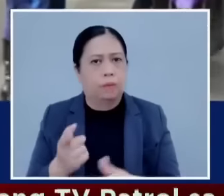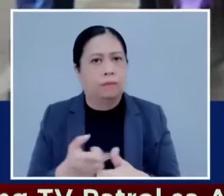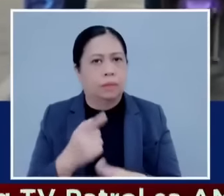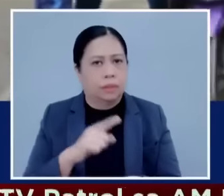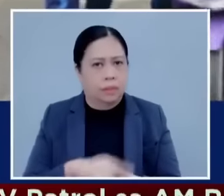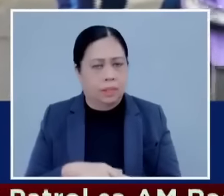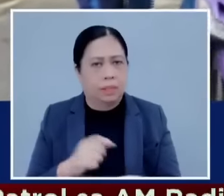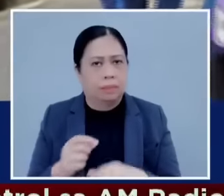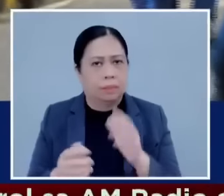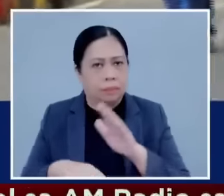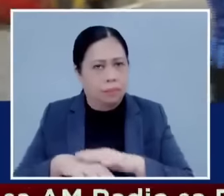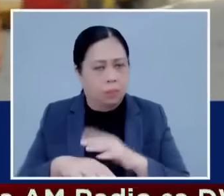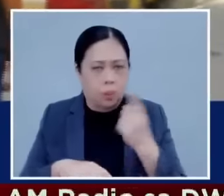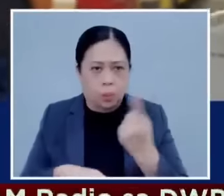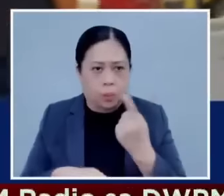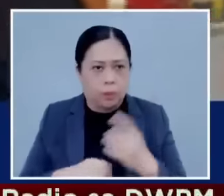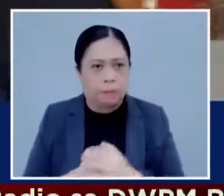at pinagsabihan lang.